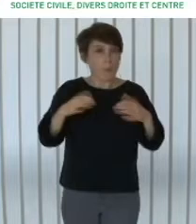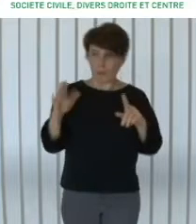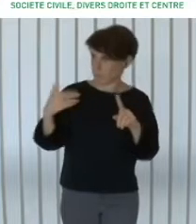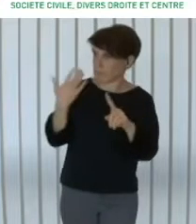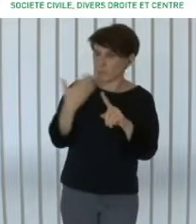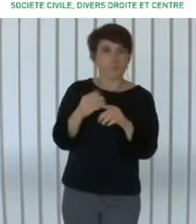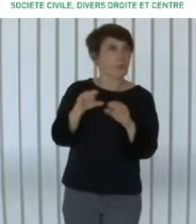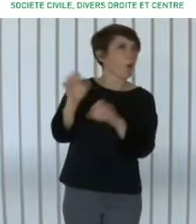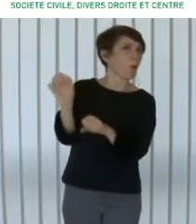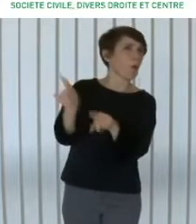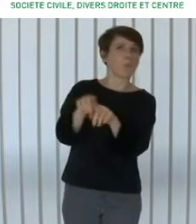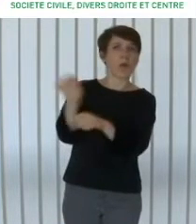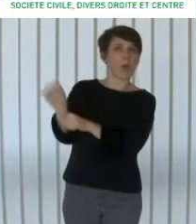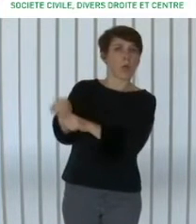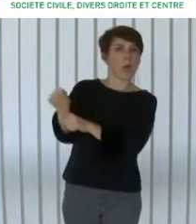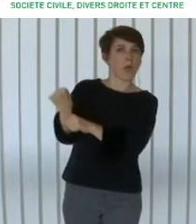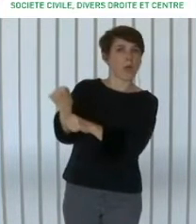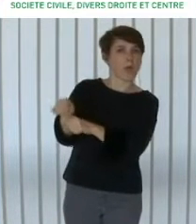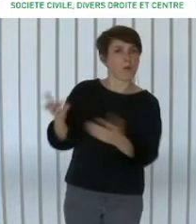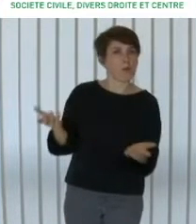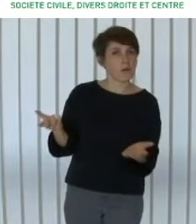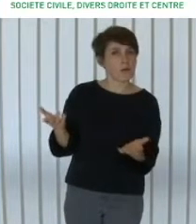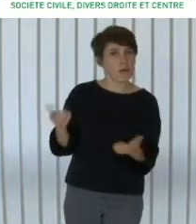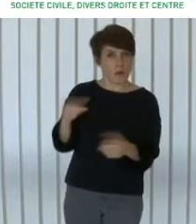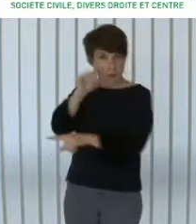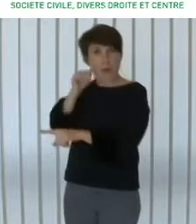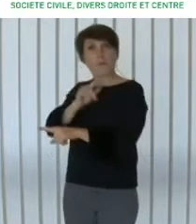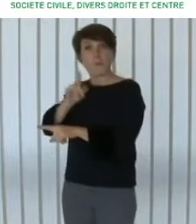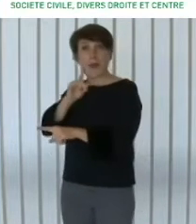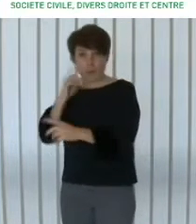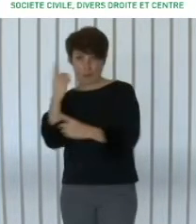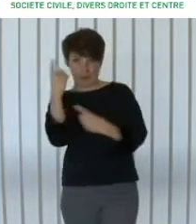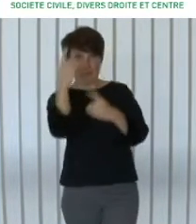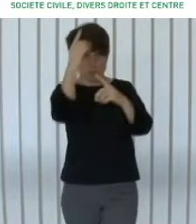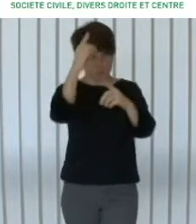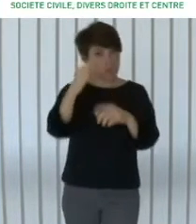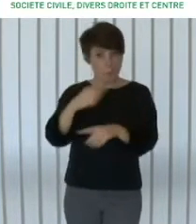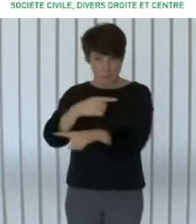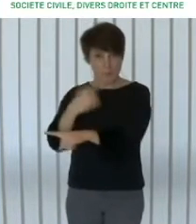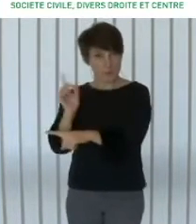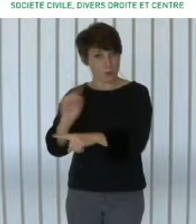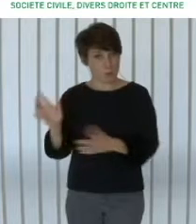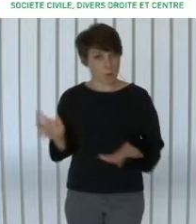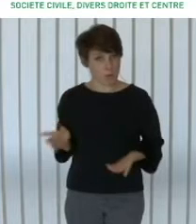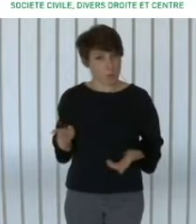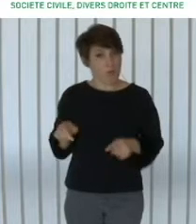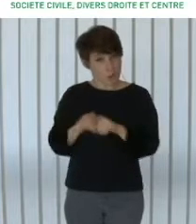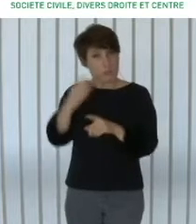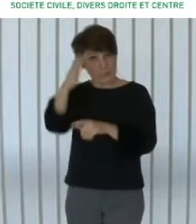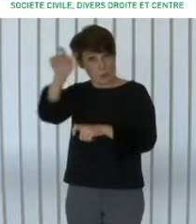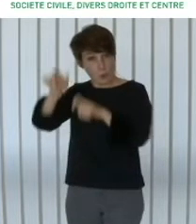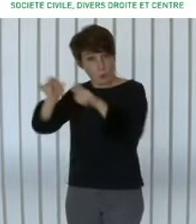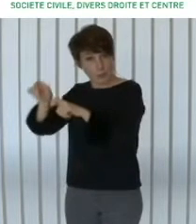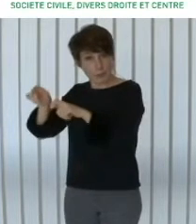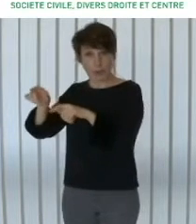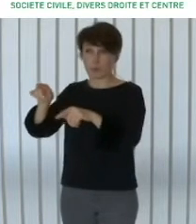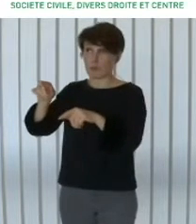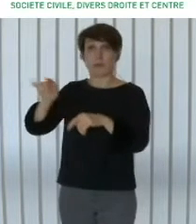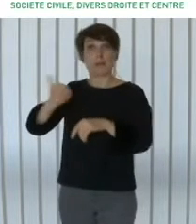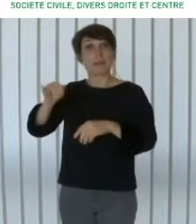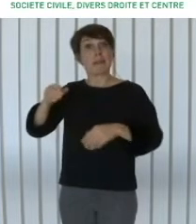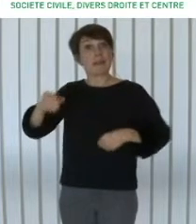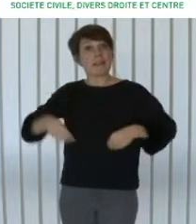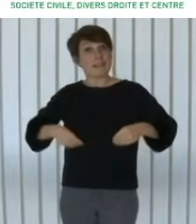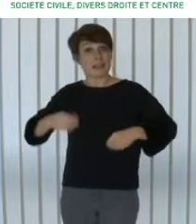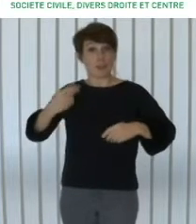négligent? Les parents d'élèves ne sont pas seuls à alerter sur la situation des écoles grenobloises. La longue plainte des